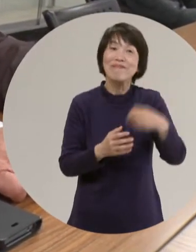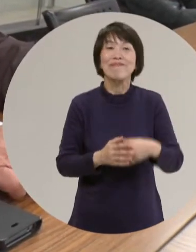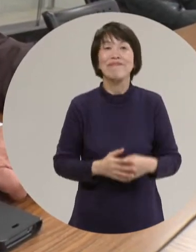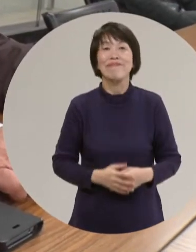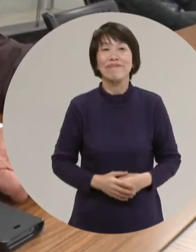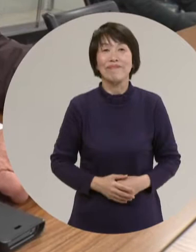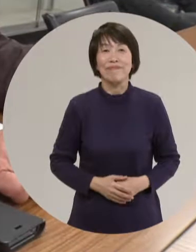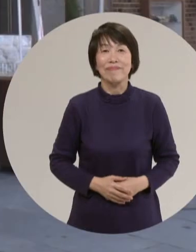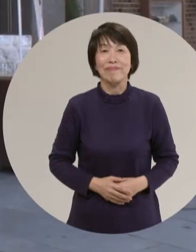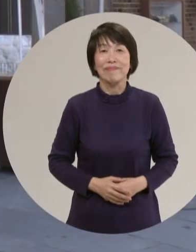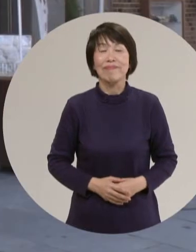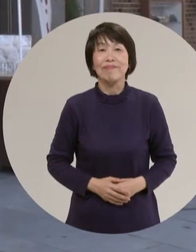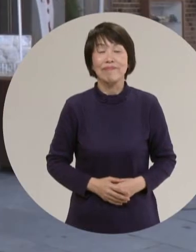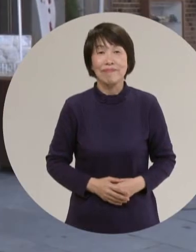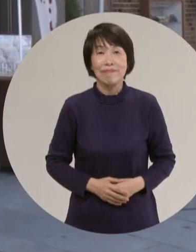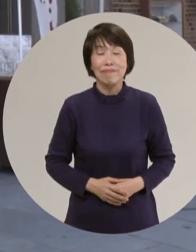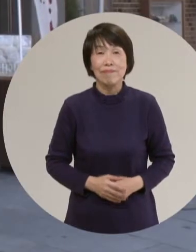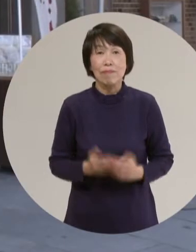そう。